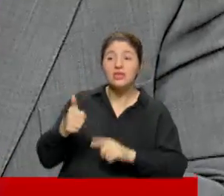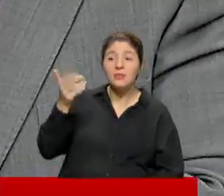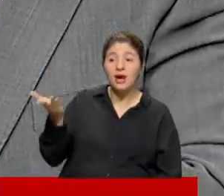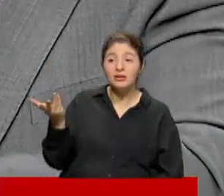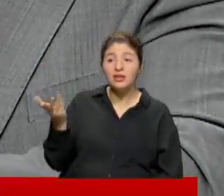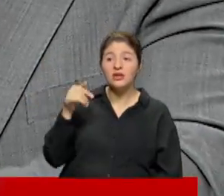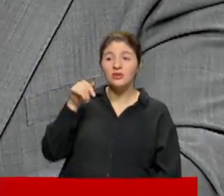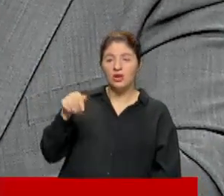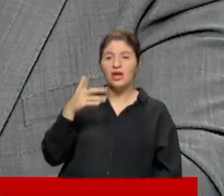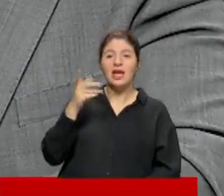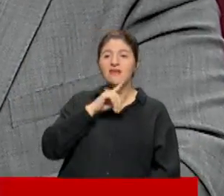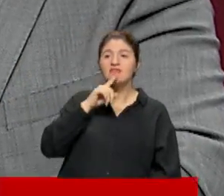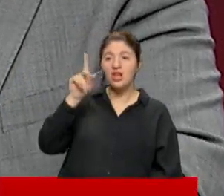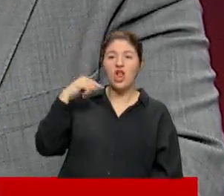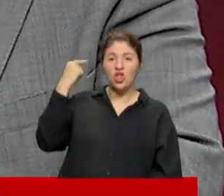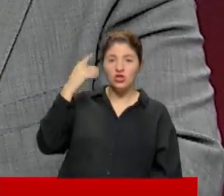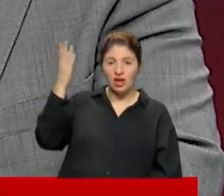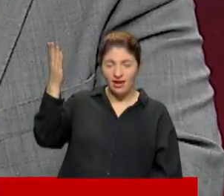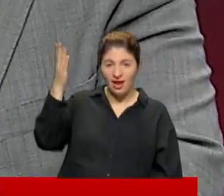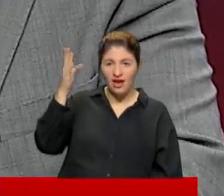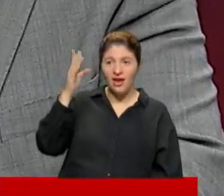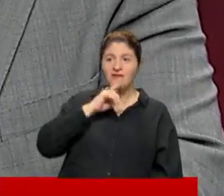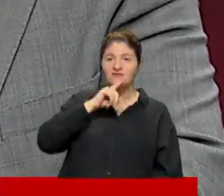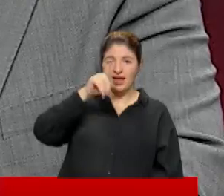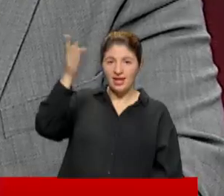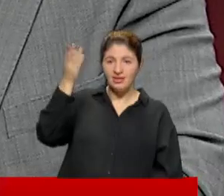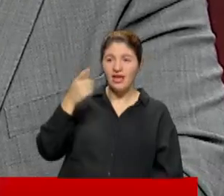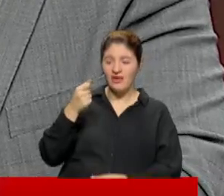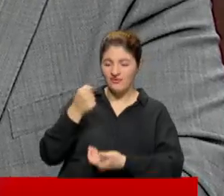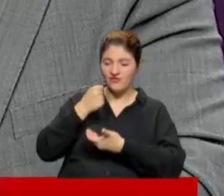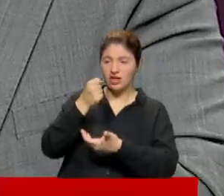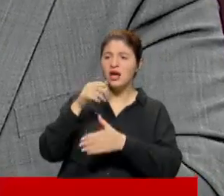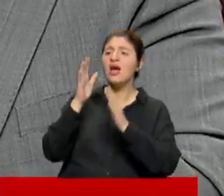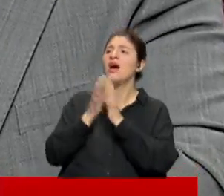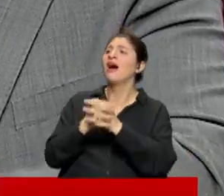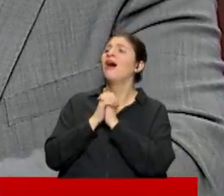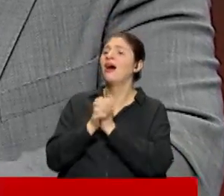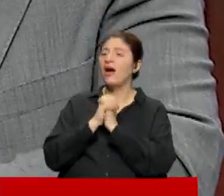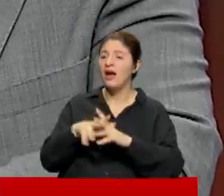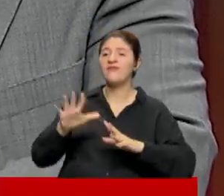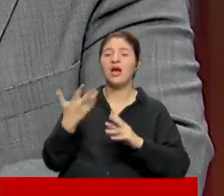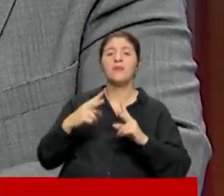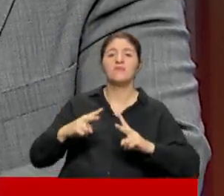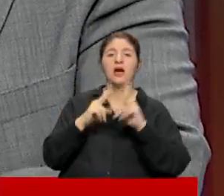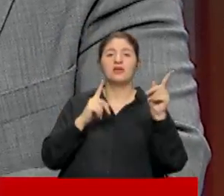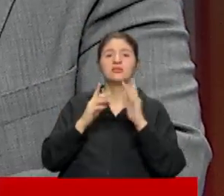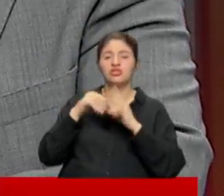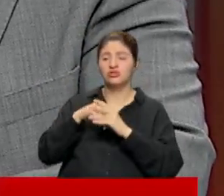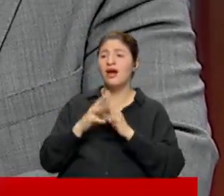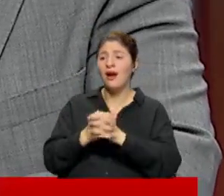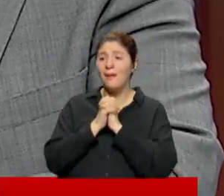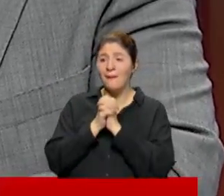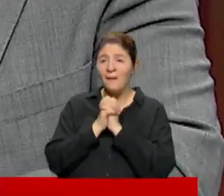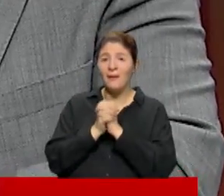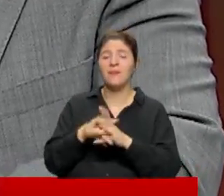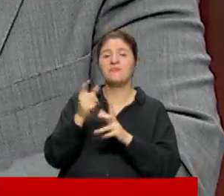nurettin'e ya İngiltere'de Londra'da finansçılar yalvarırken gördük ya Paris'te finansçılar yalvarırken